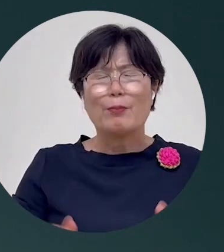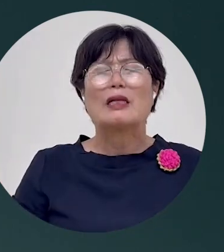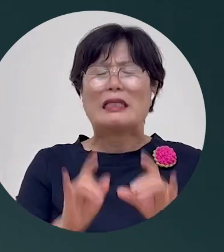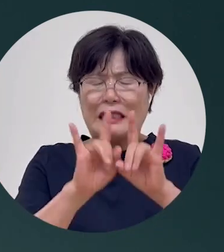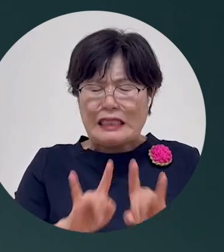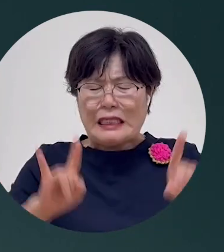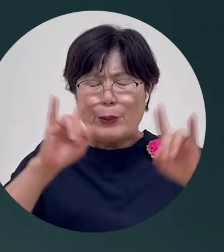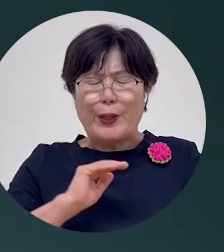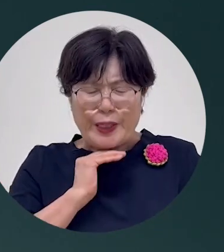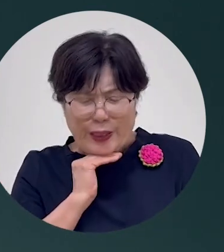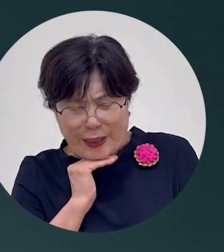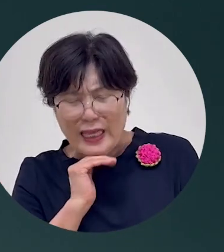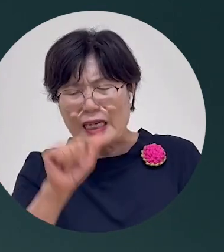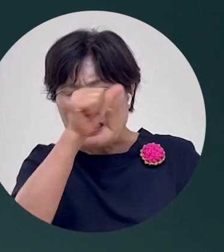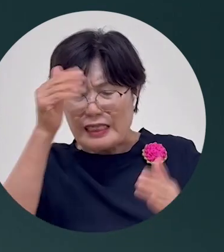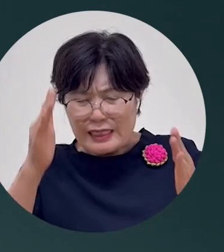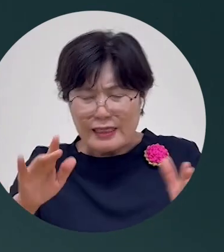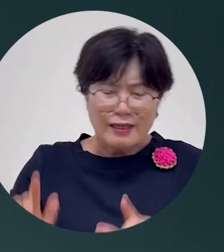인생 살고 있어요.